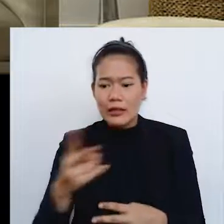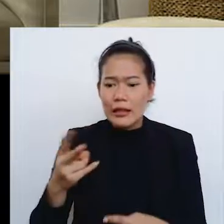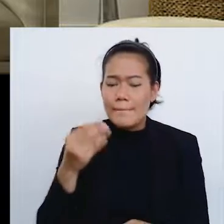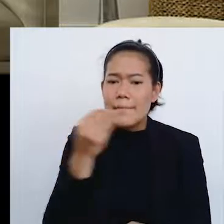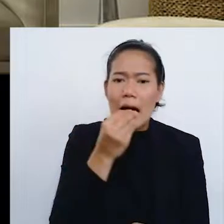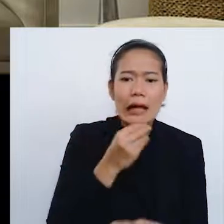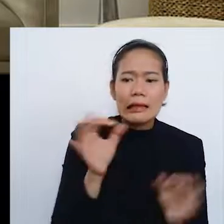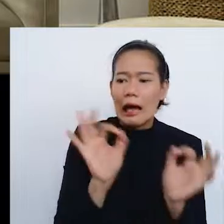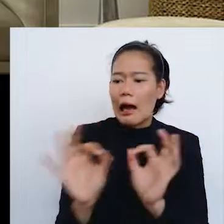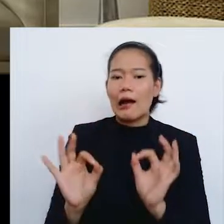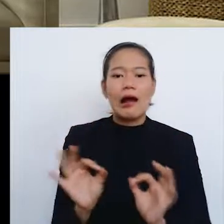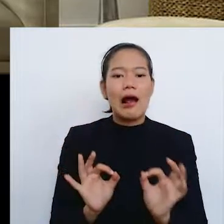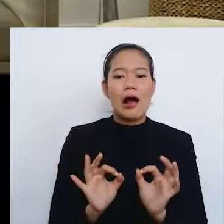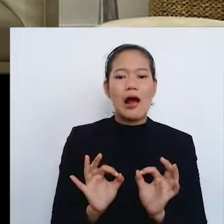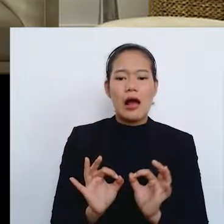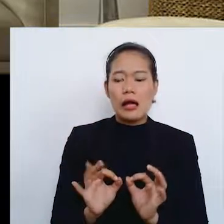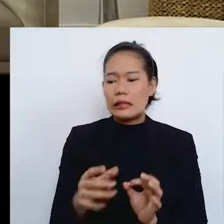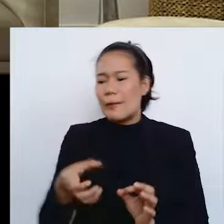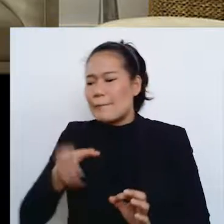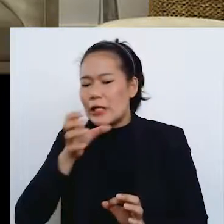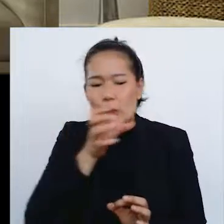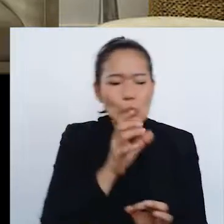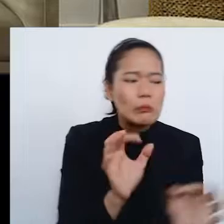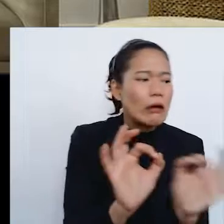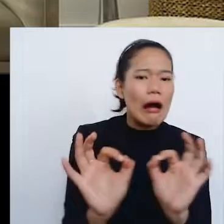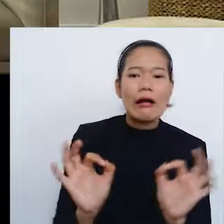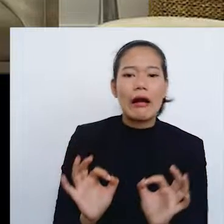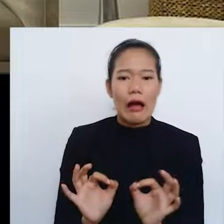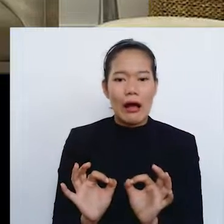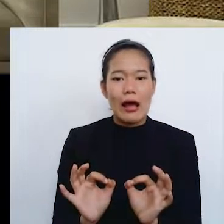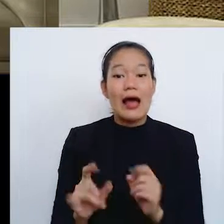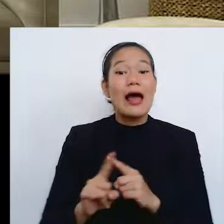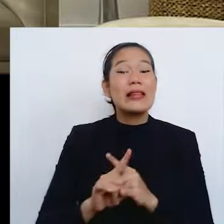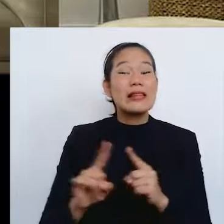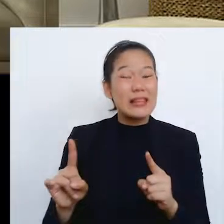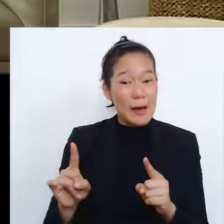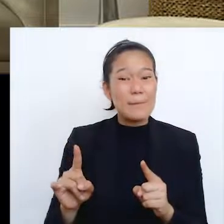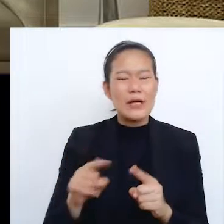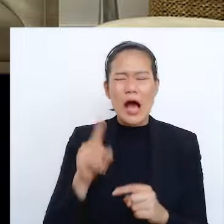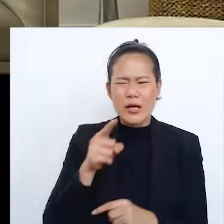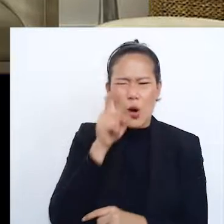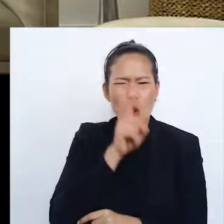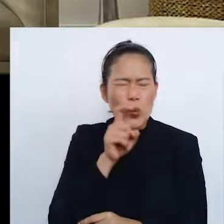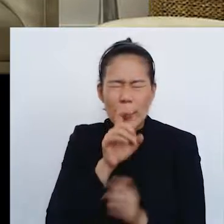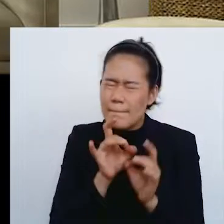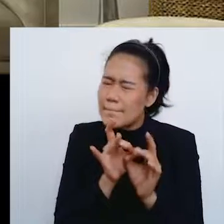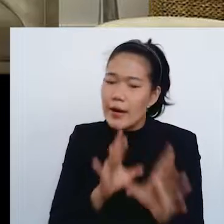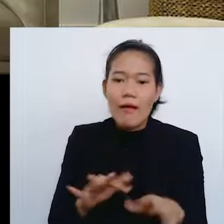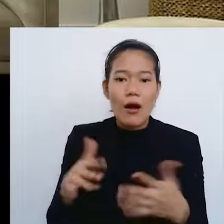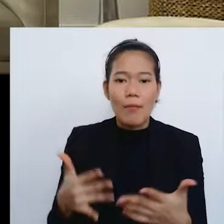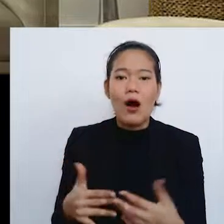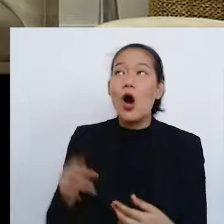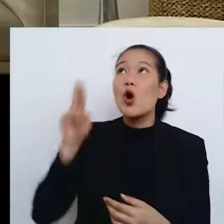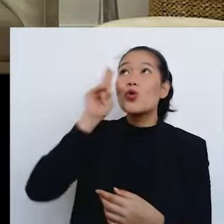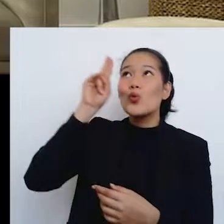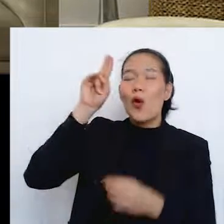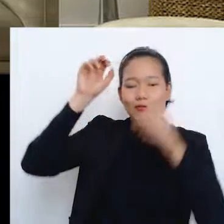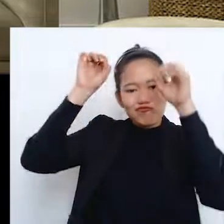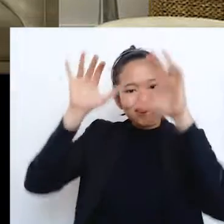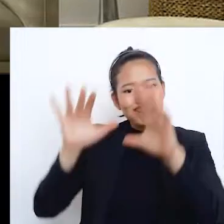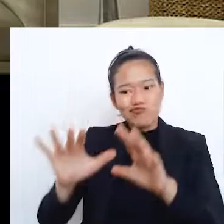tidak ada makanan, saudara. Di sana tidak ada minuman. Tetapi menjadi sesuatu yang unik, karena